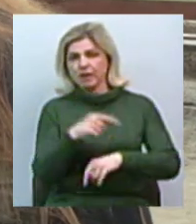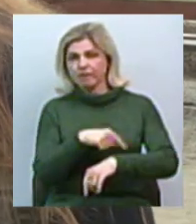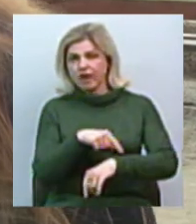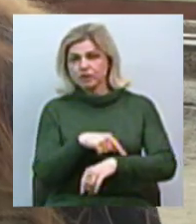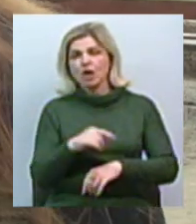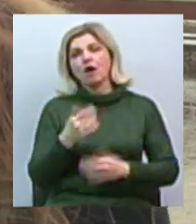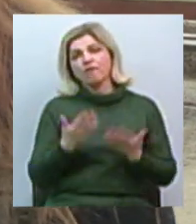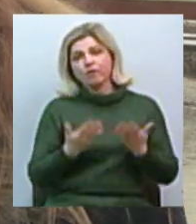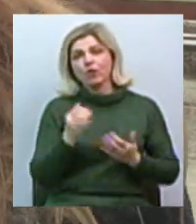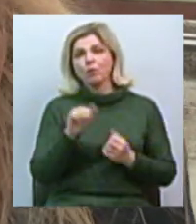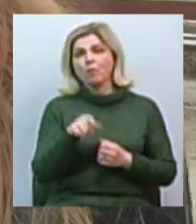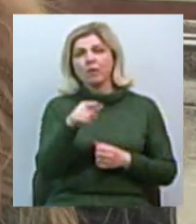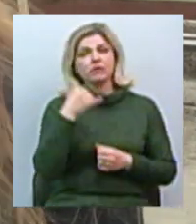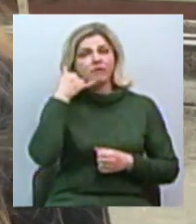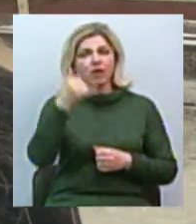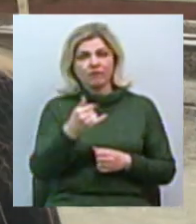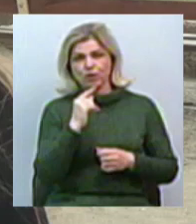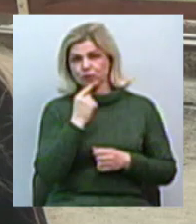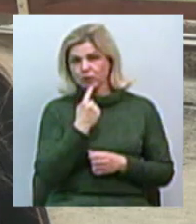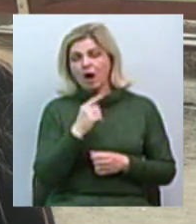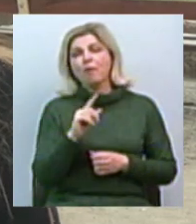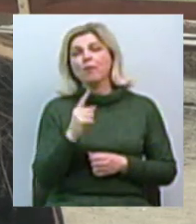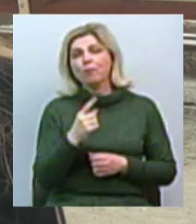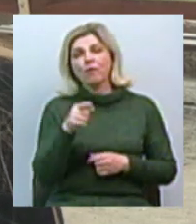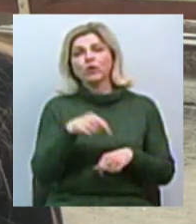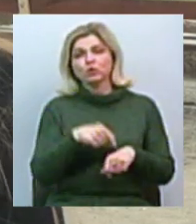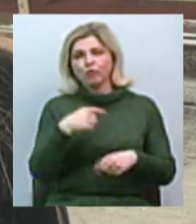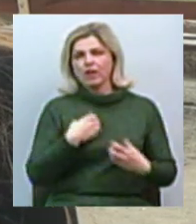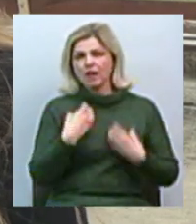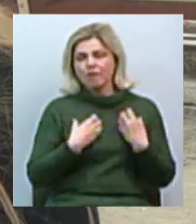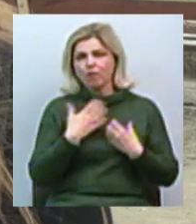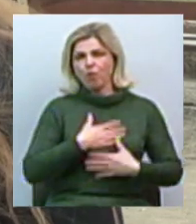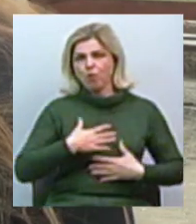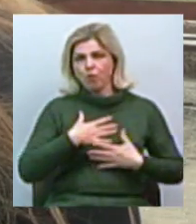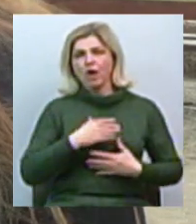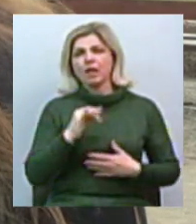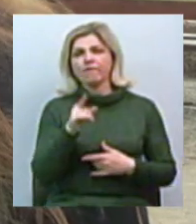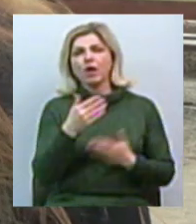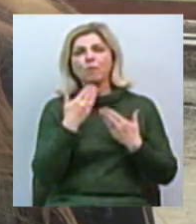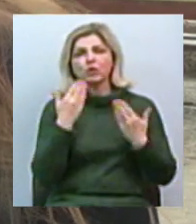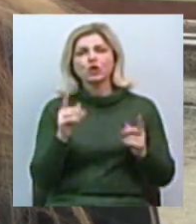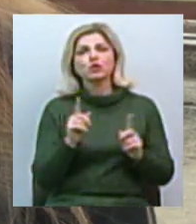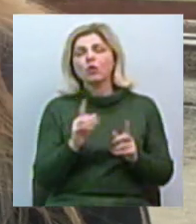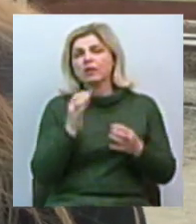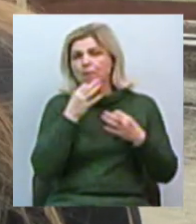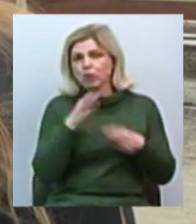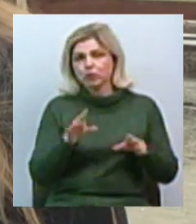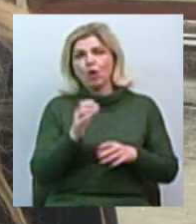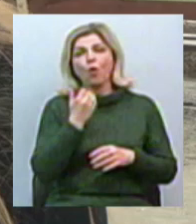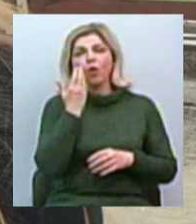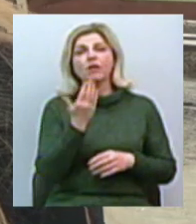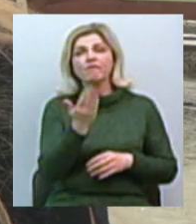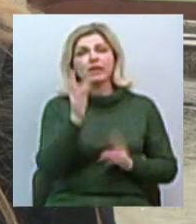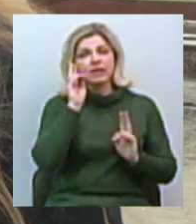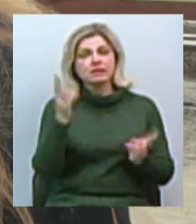що вам не дозвоняться, дуже мала. Якщо відчуваєте тривогу або ви у стані, який вам не подобається, коли ви не знаєте, де